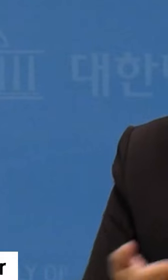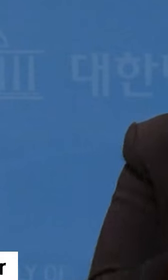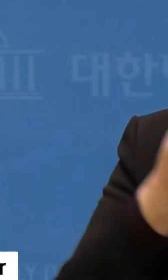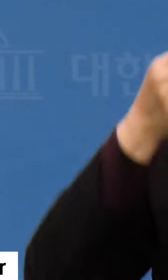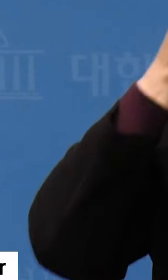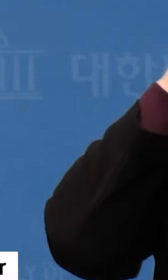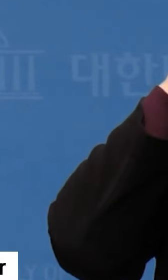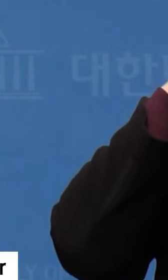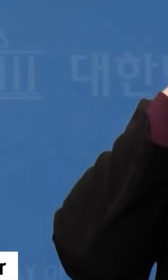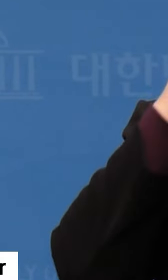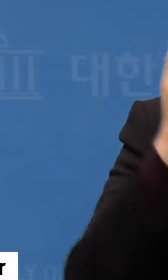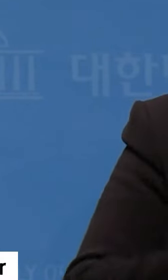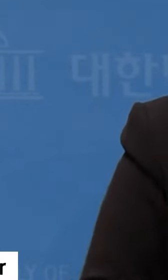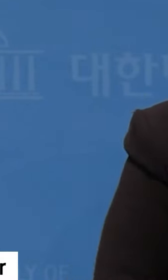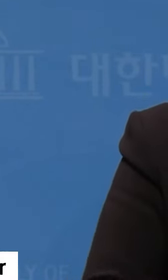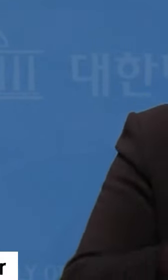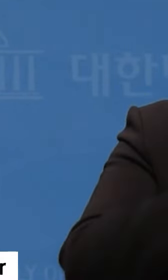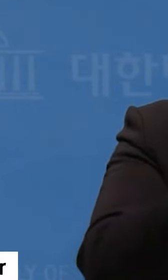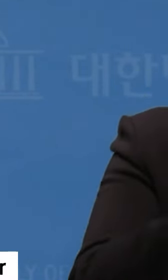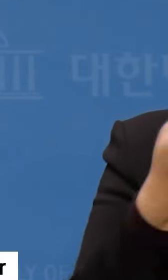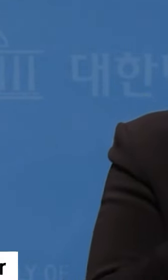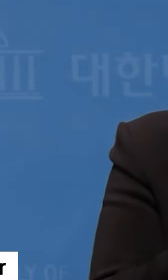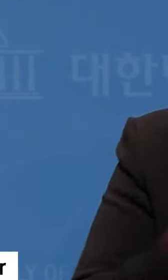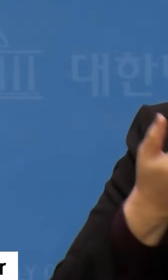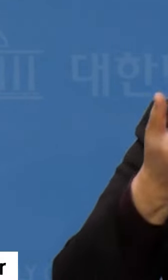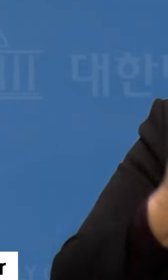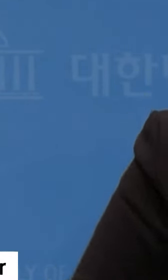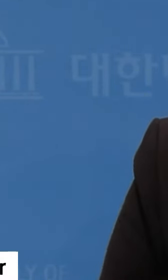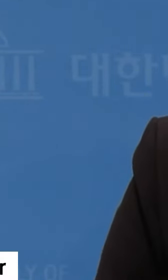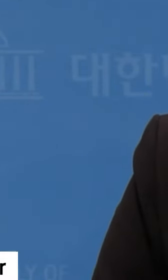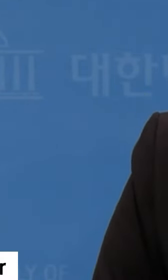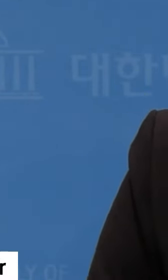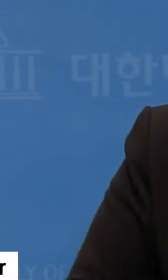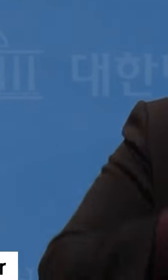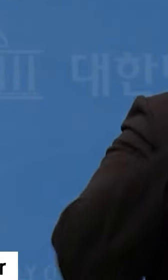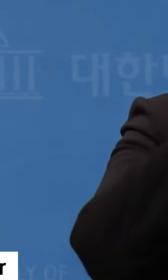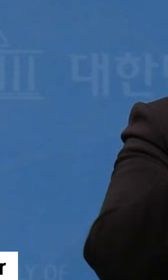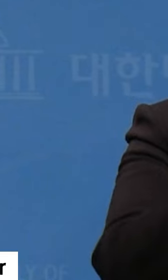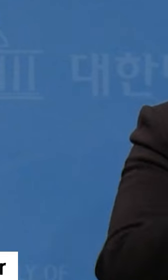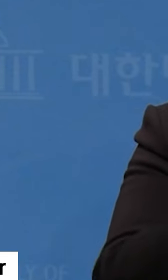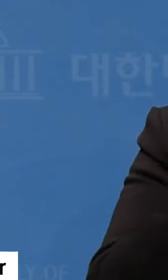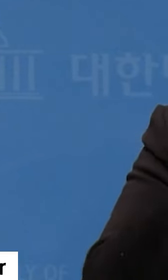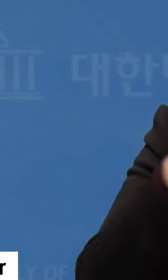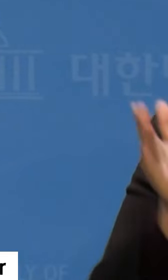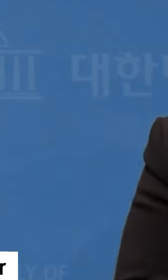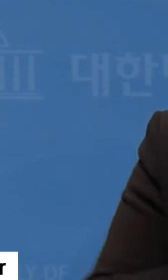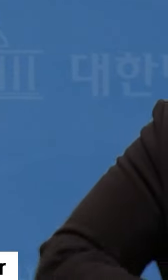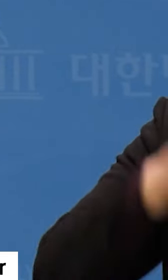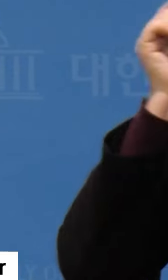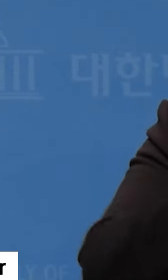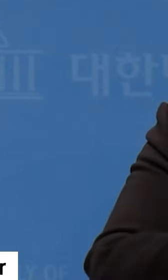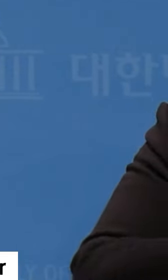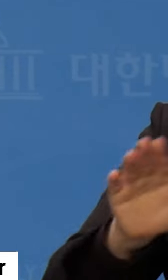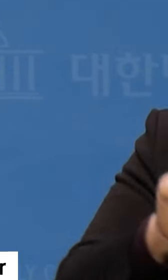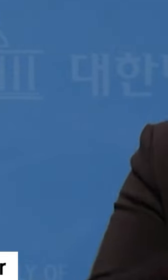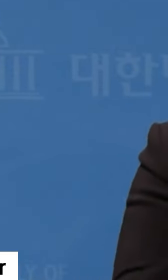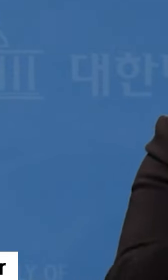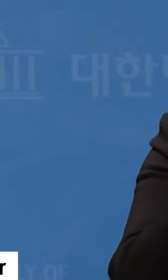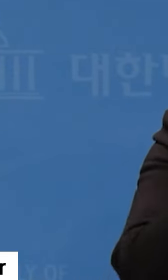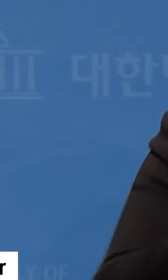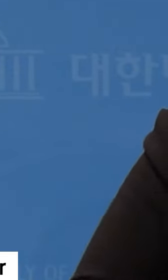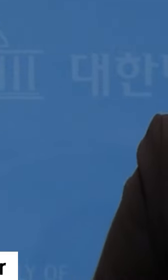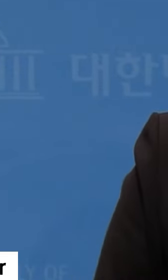않도록 투쟁하고 반드시 지키겠습니다. 셋째, 민주당을 속 시원하게